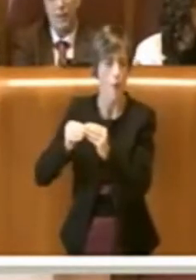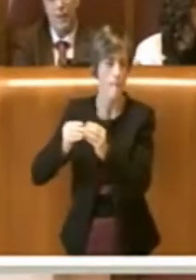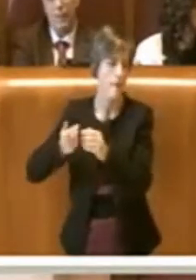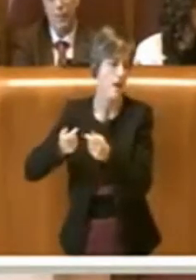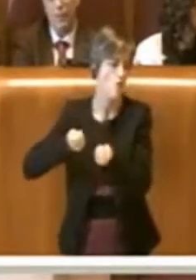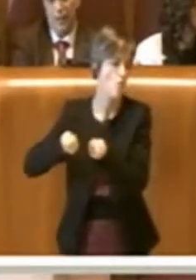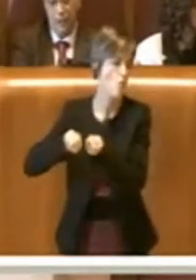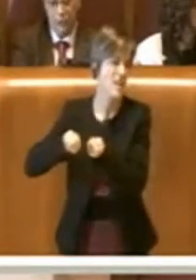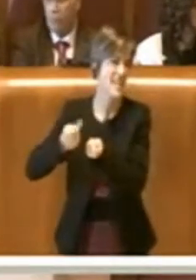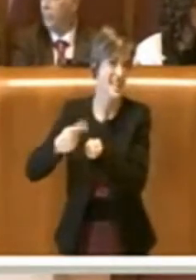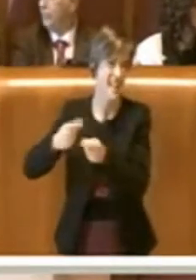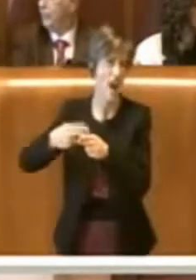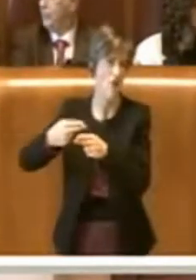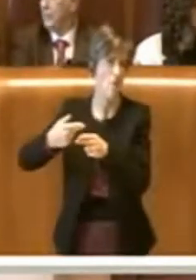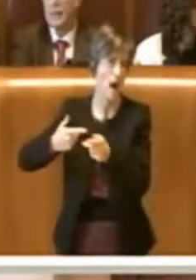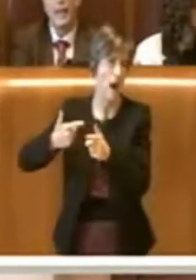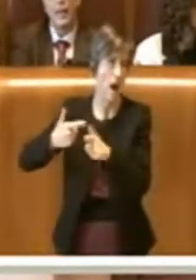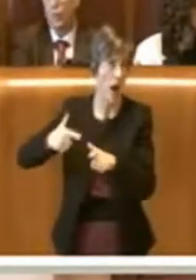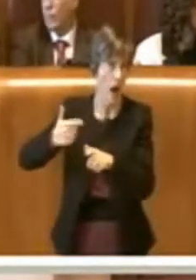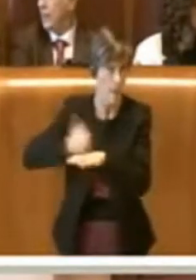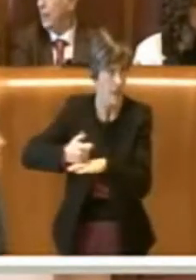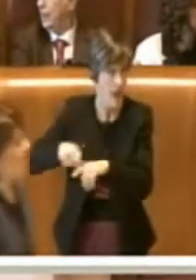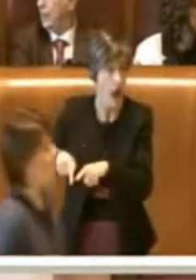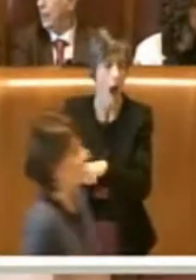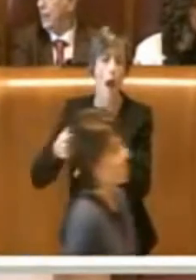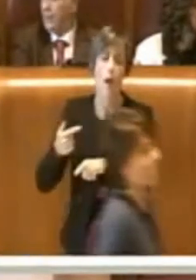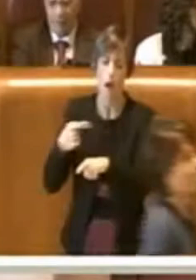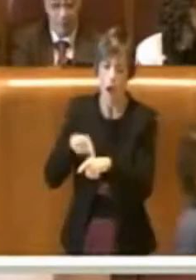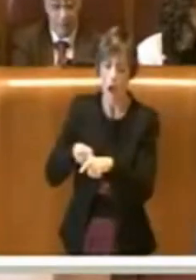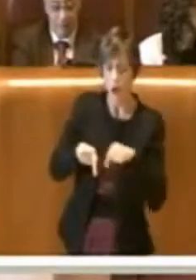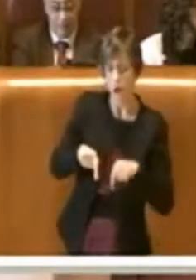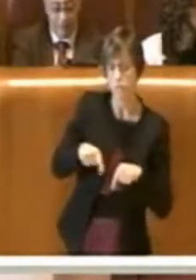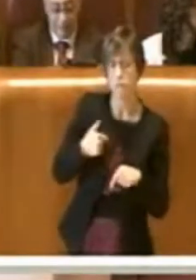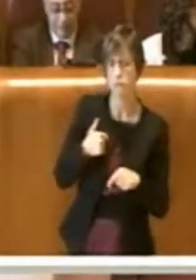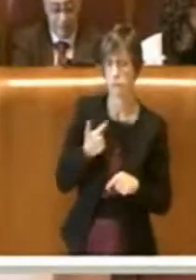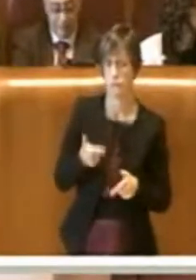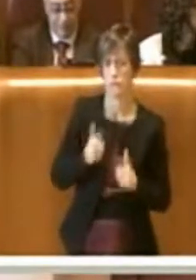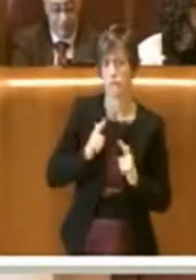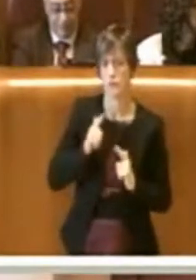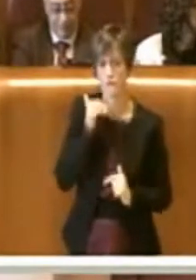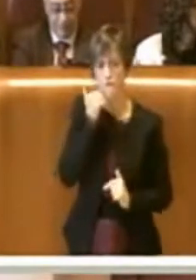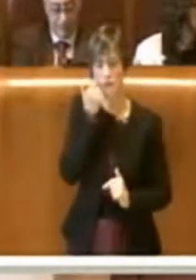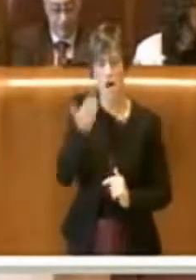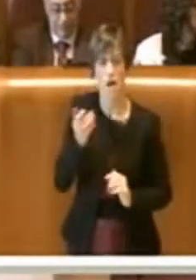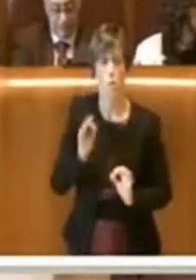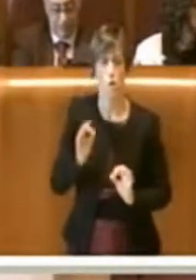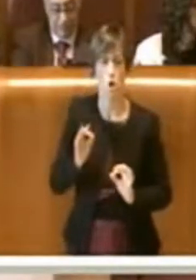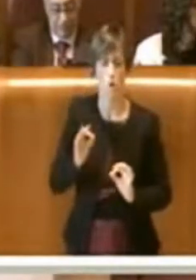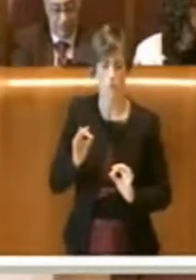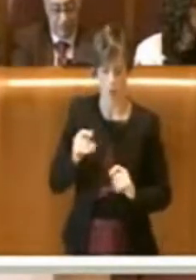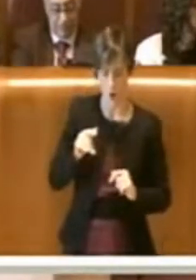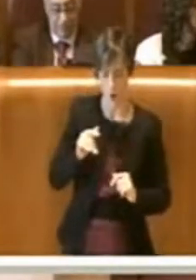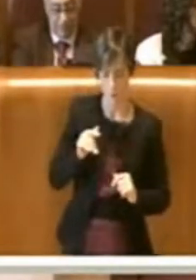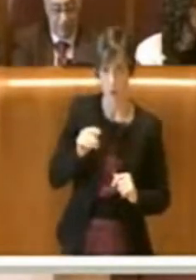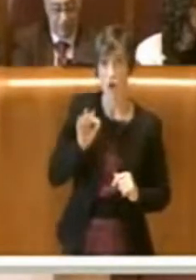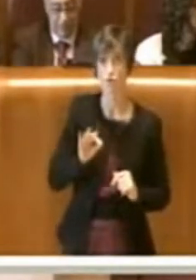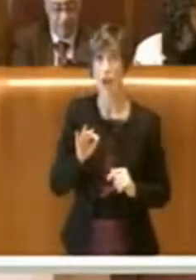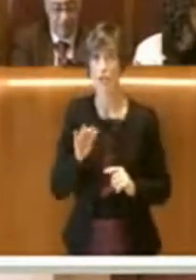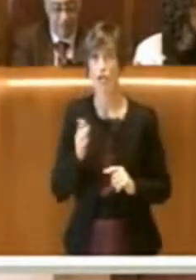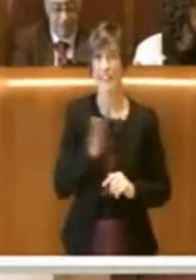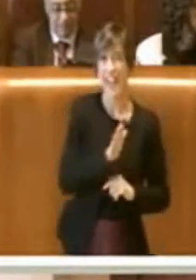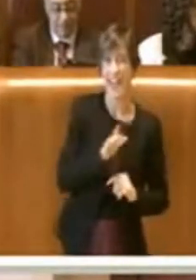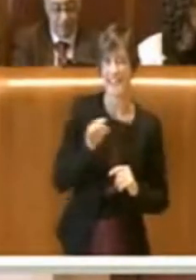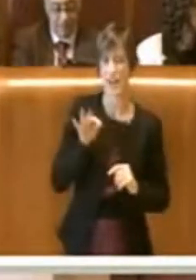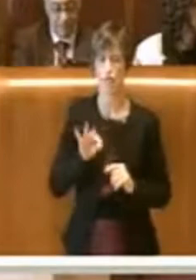È vergognoso quello che sento dire dagli scranni sia del centrodestra e anche del centrosinistra, e